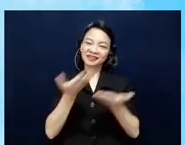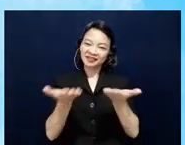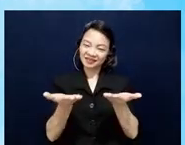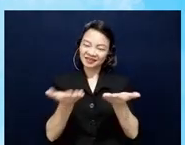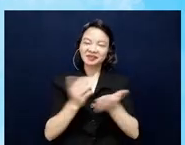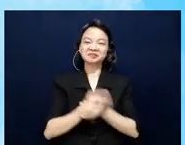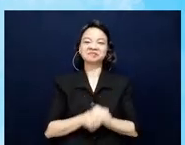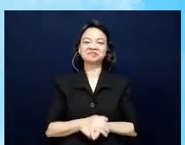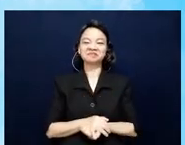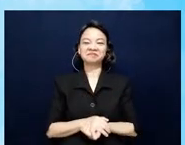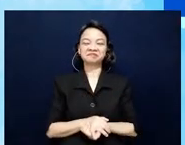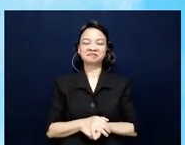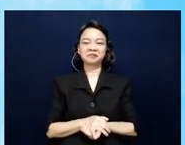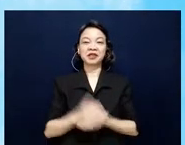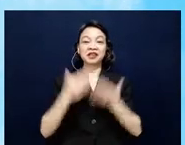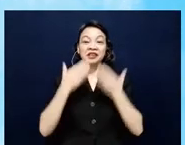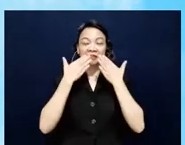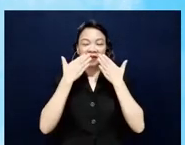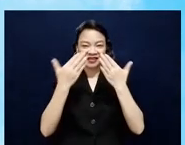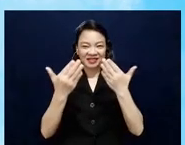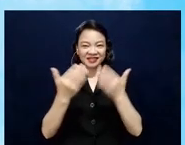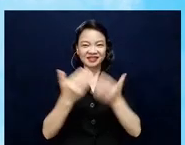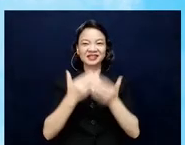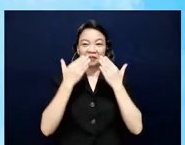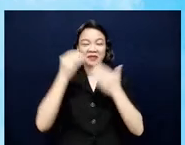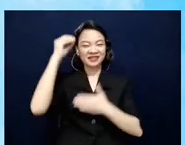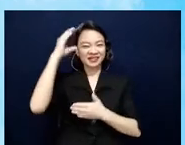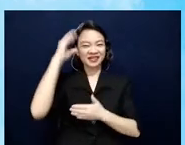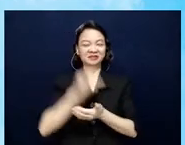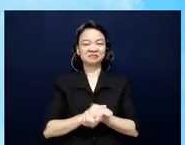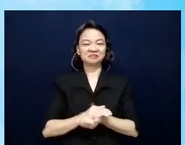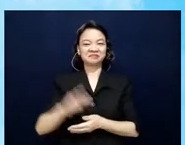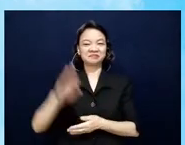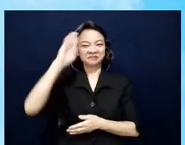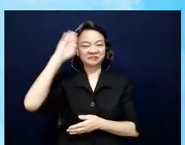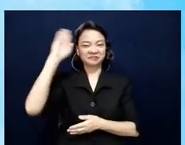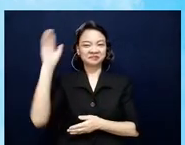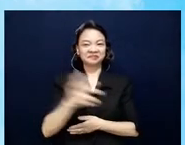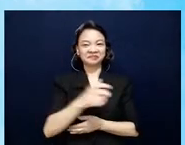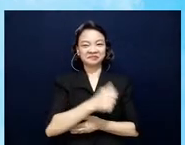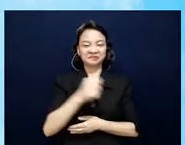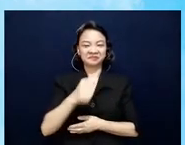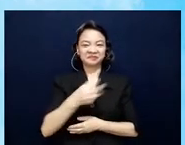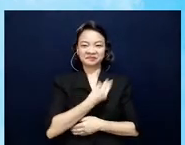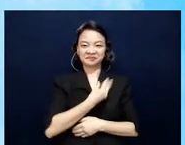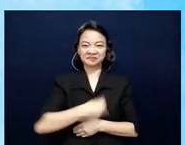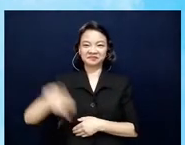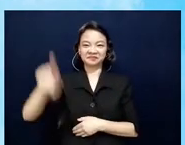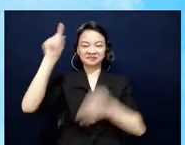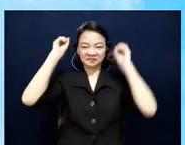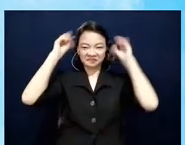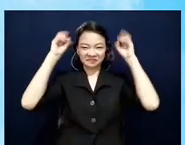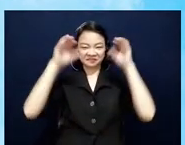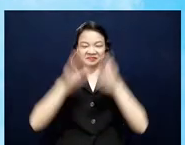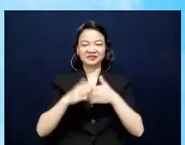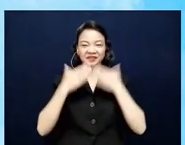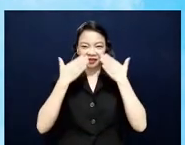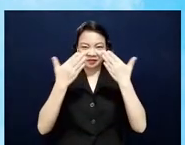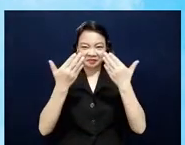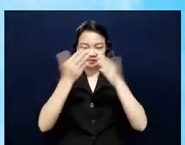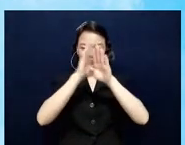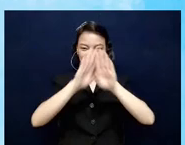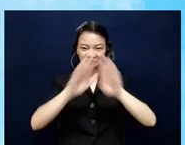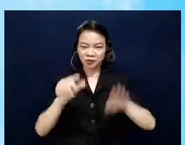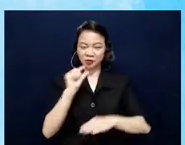Baik, terima kasih. Selamat siang. Assalamualaikum warahmatullahi wabarakatuh. Salam sejahtera untuk kita